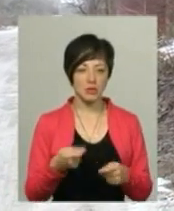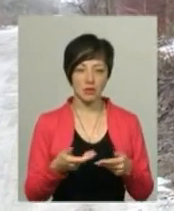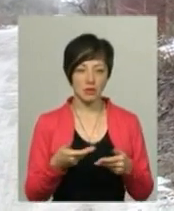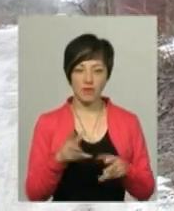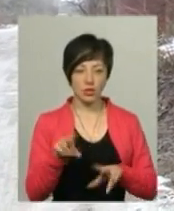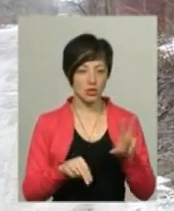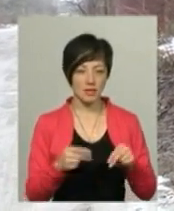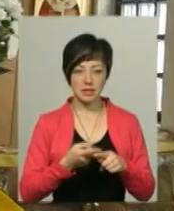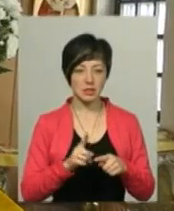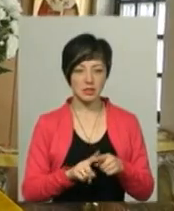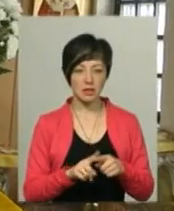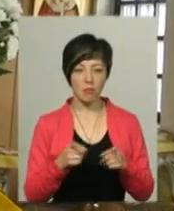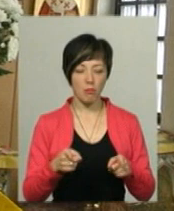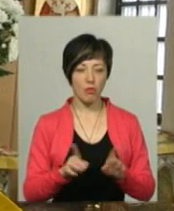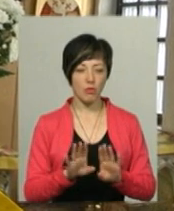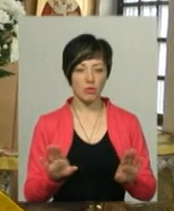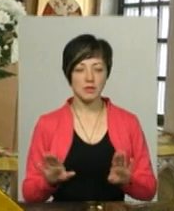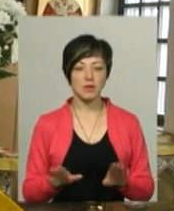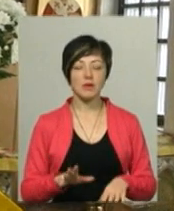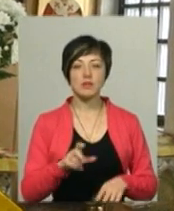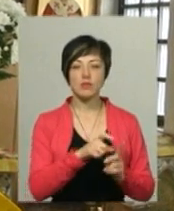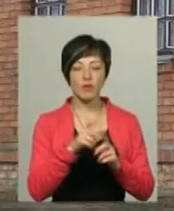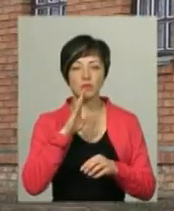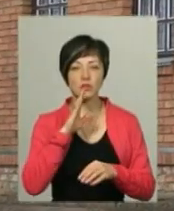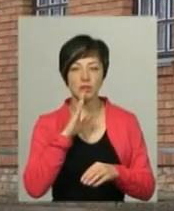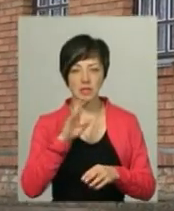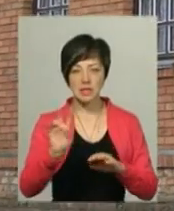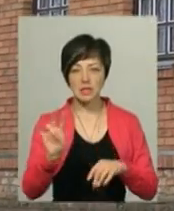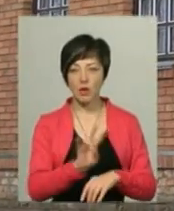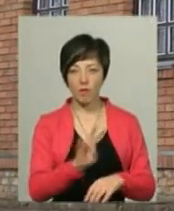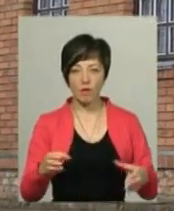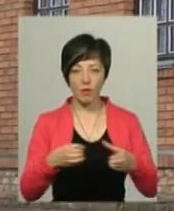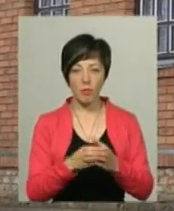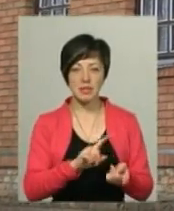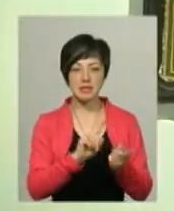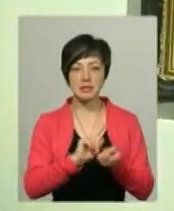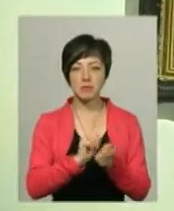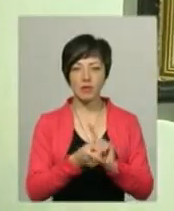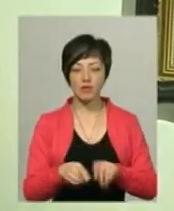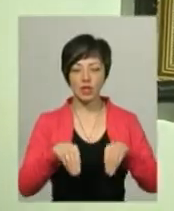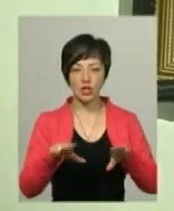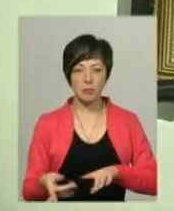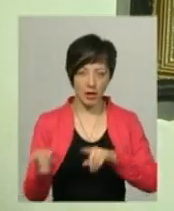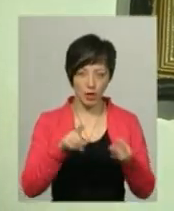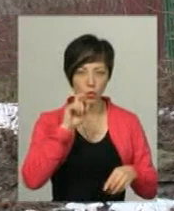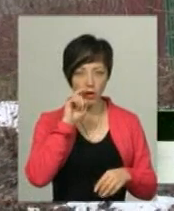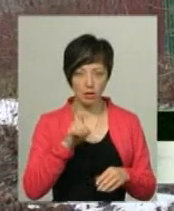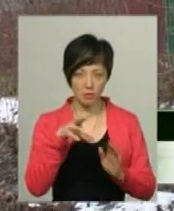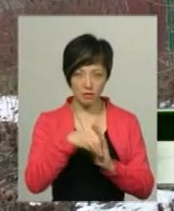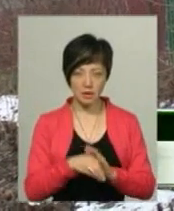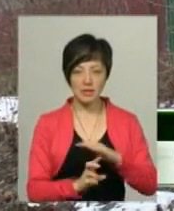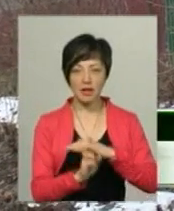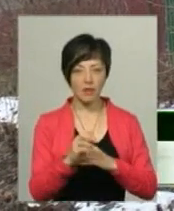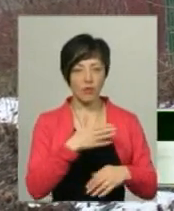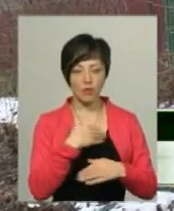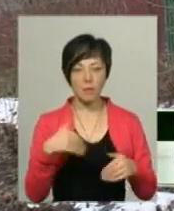я вважаю, це не погрози. За словами Галини Жухевич, церковна громада змінювати рішення про перехід до Української помісної церкви не хоче. Ми